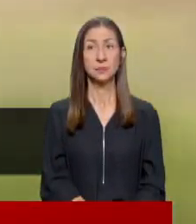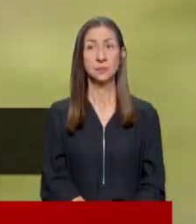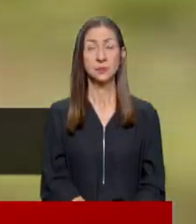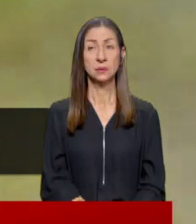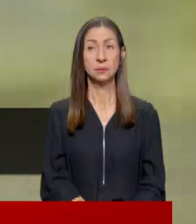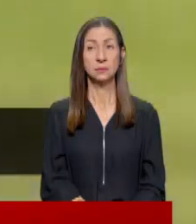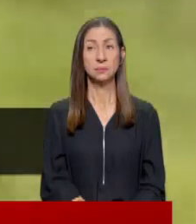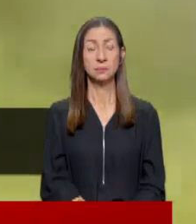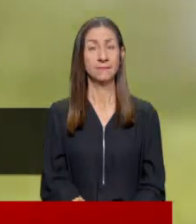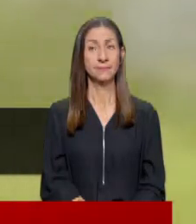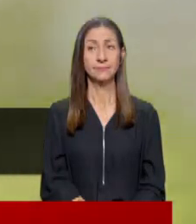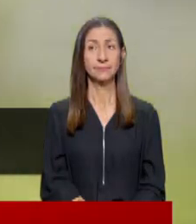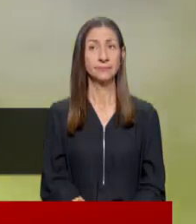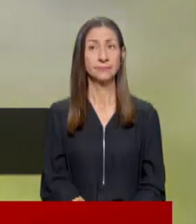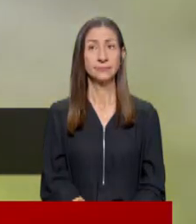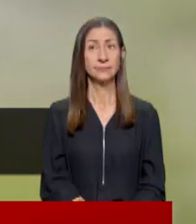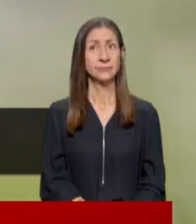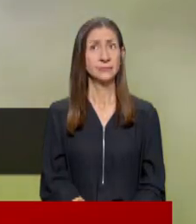yol gidiyor tamamen, asfalt da gitti.